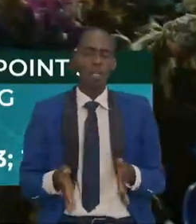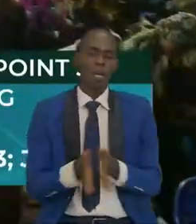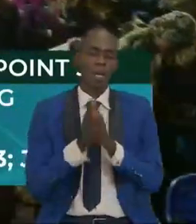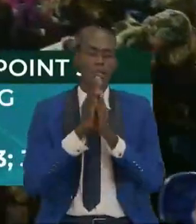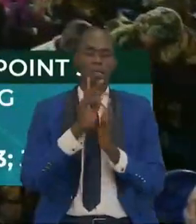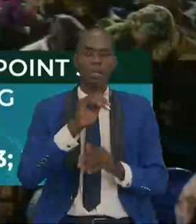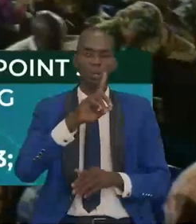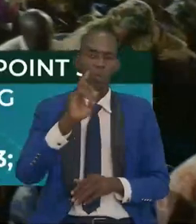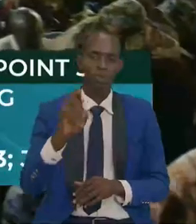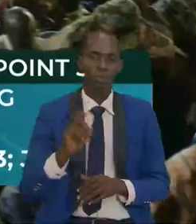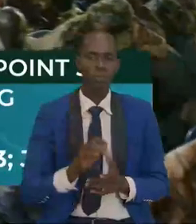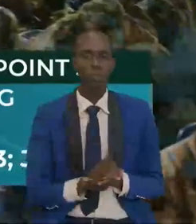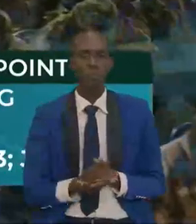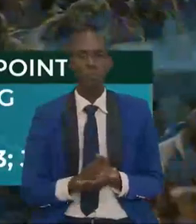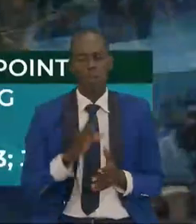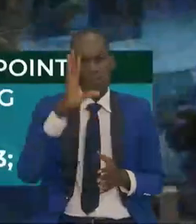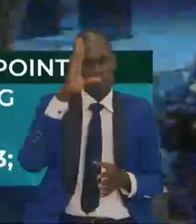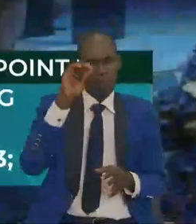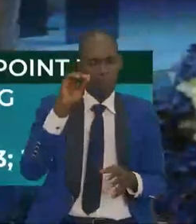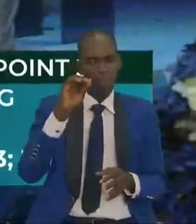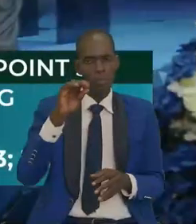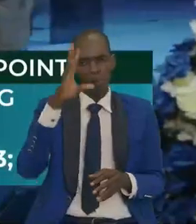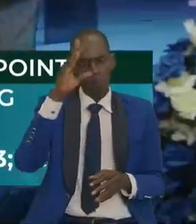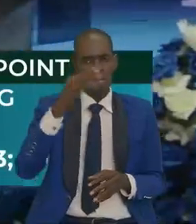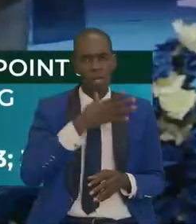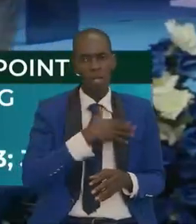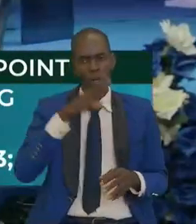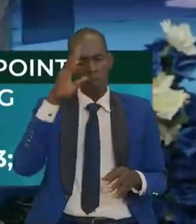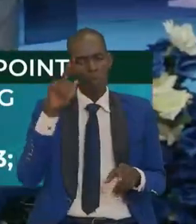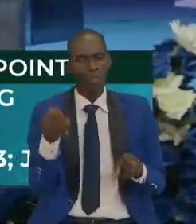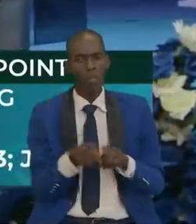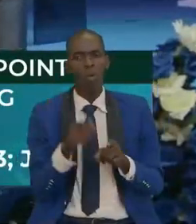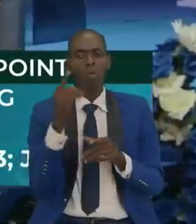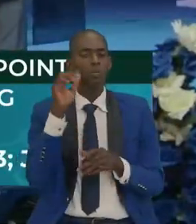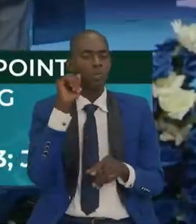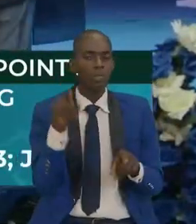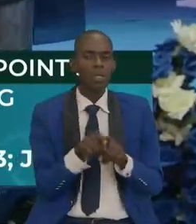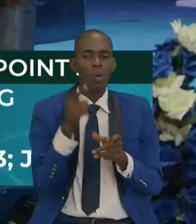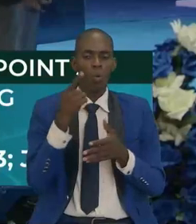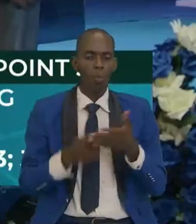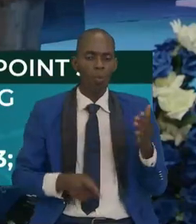ouvert leur esprit, ils ont posé la question, ils ont dit,